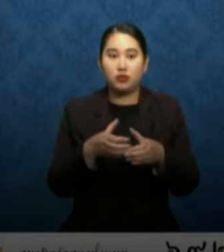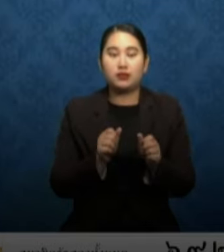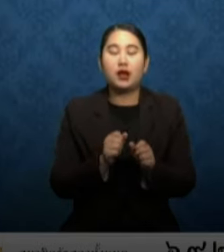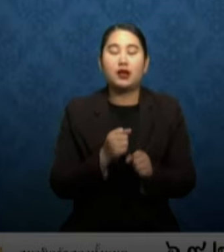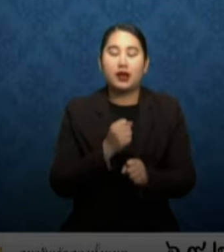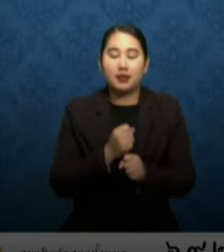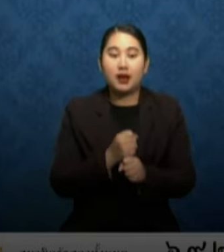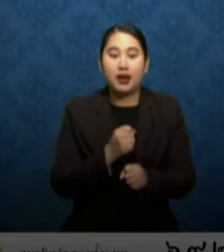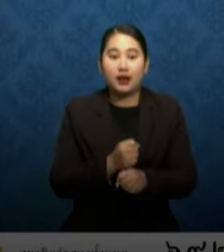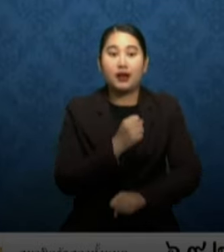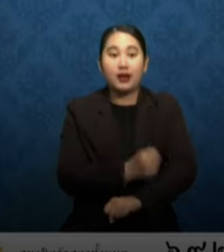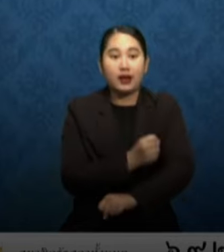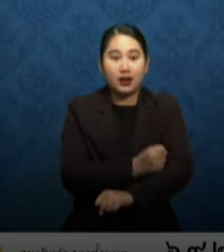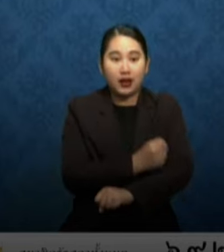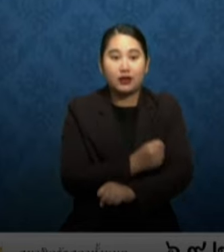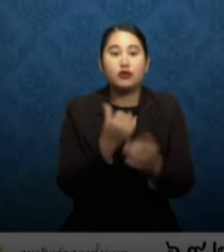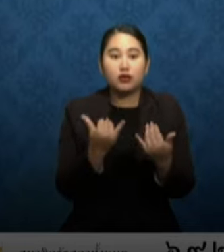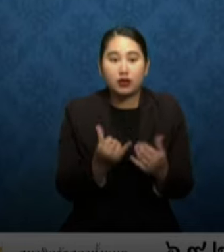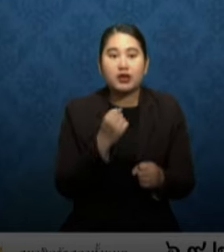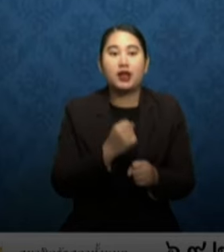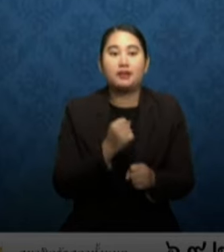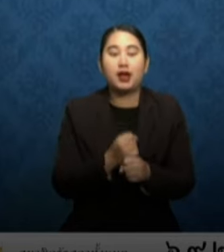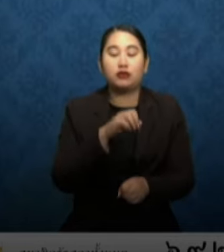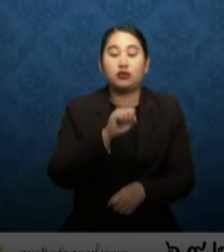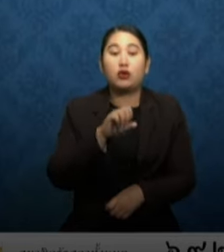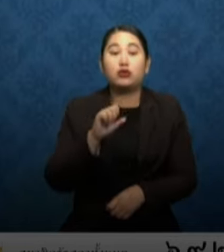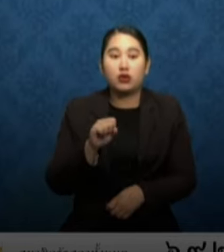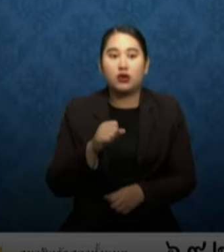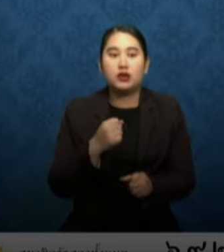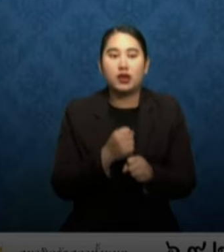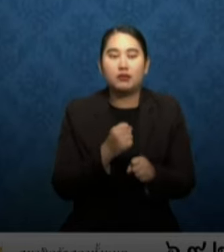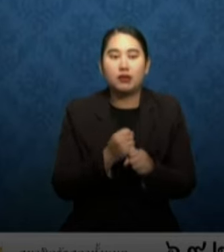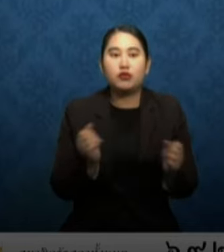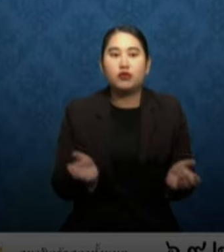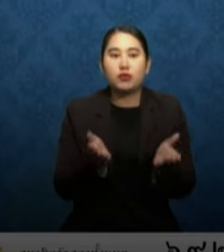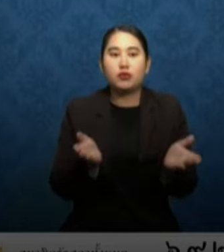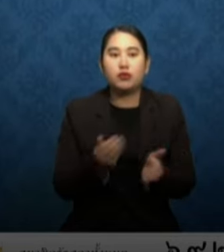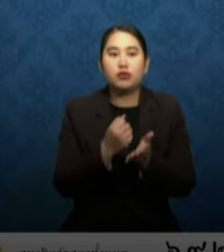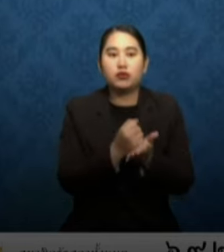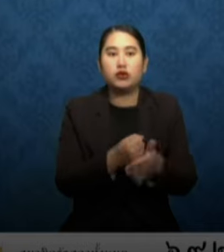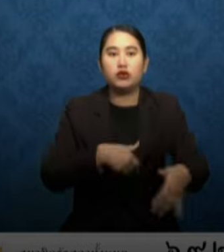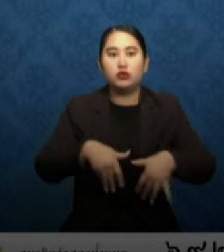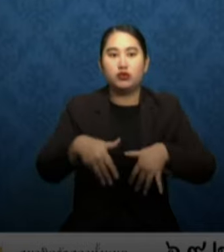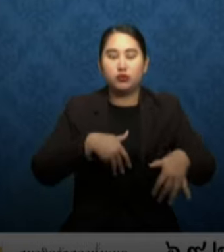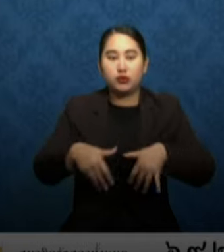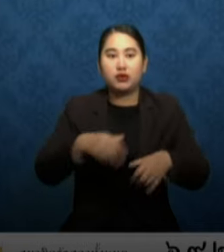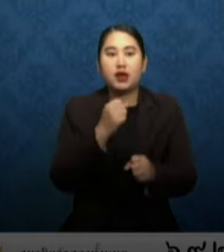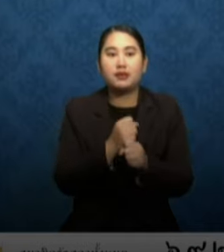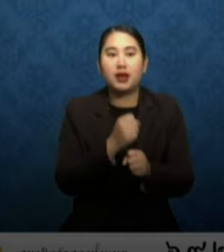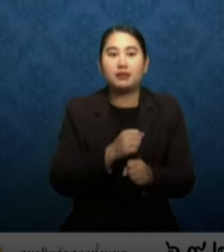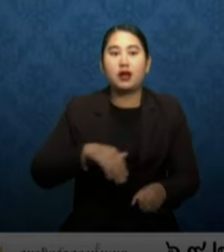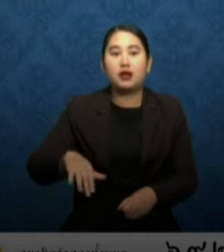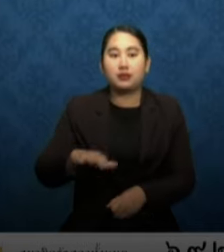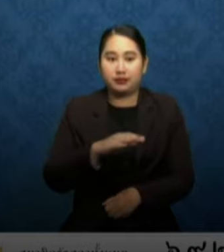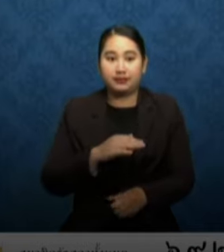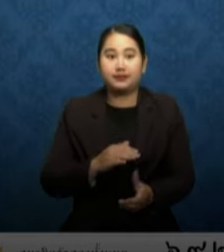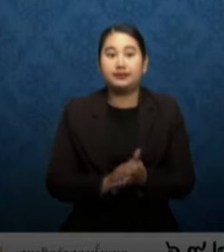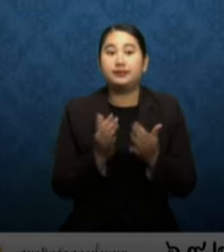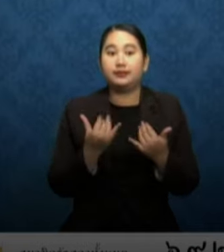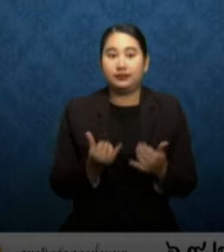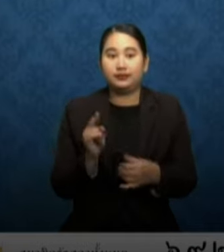กรรมกรเข้ามาเป็นผู้แทนในสภาเพื่อทำหน้าที่เป็นปากเป็นเสียงของพี่น้องคนทำงานทุกคน